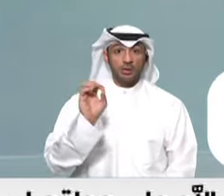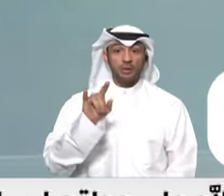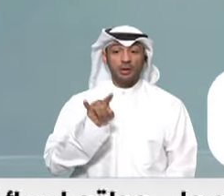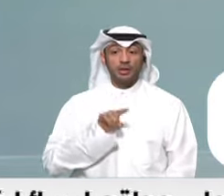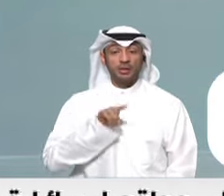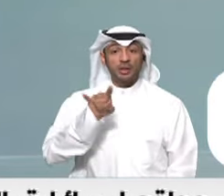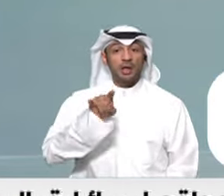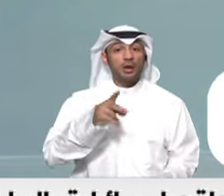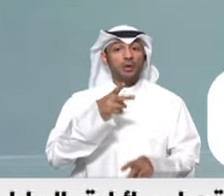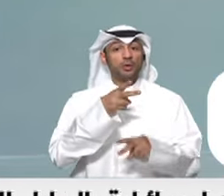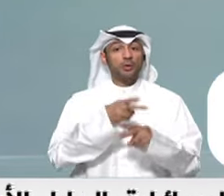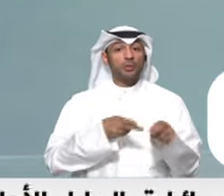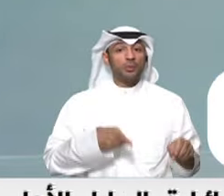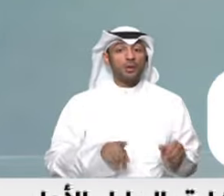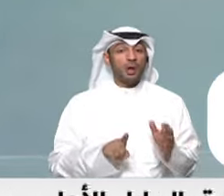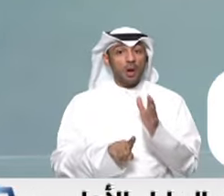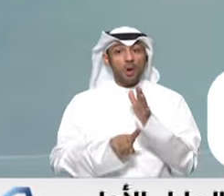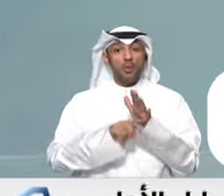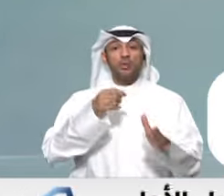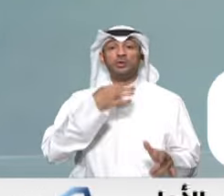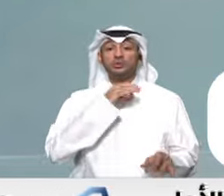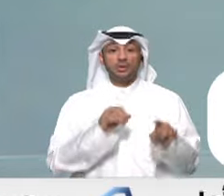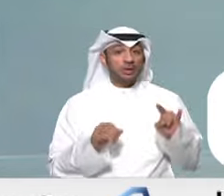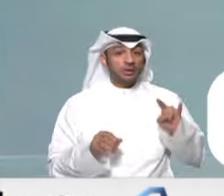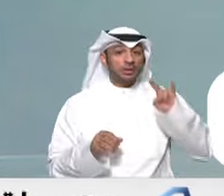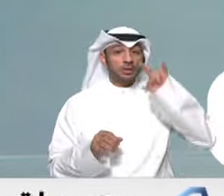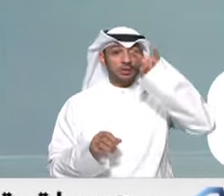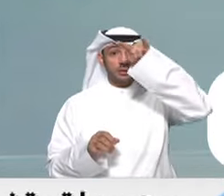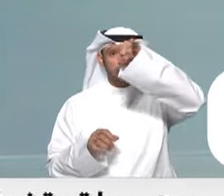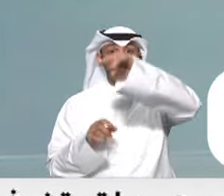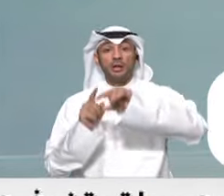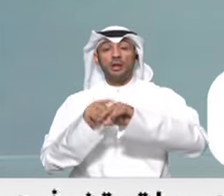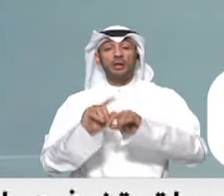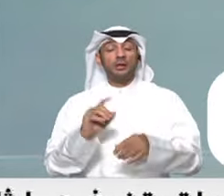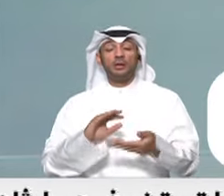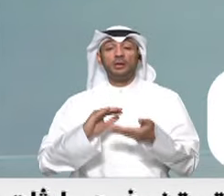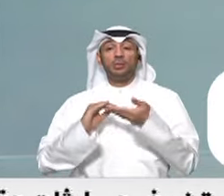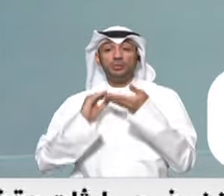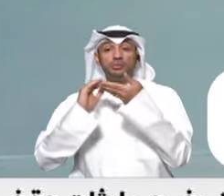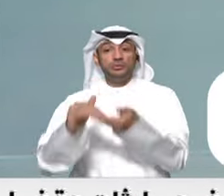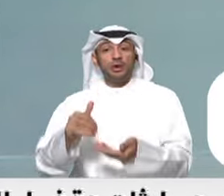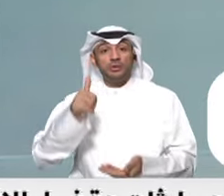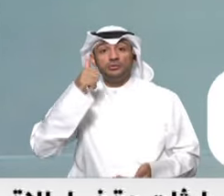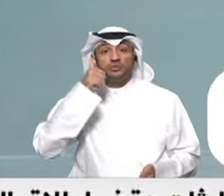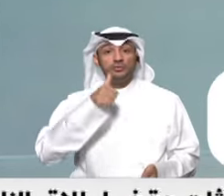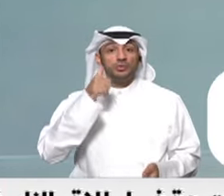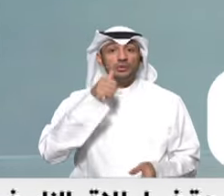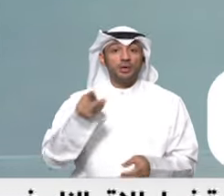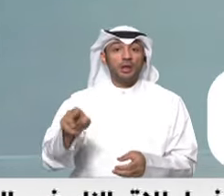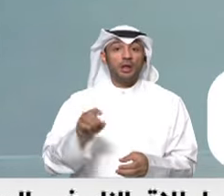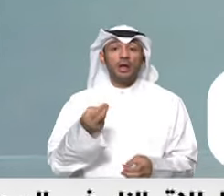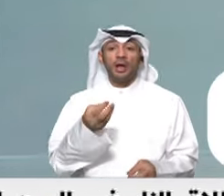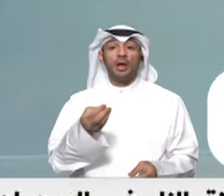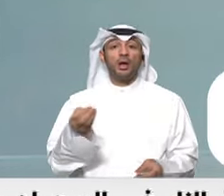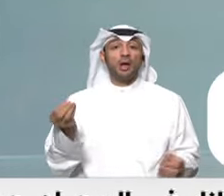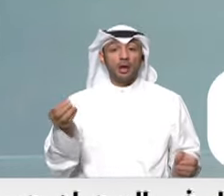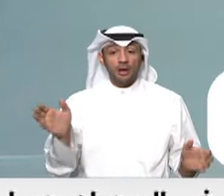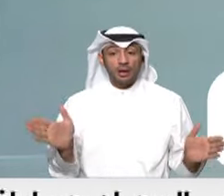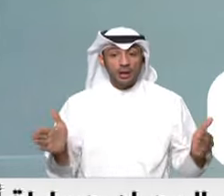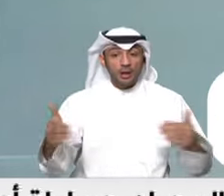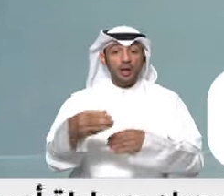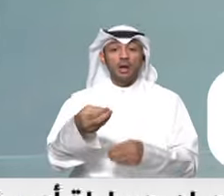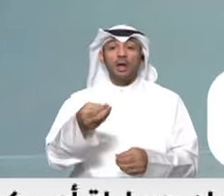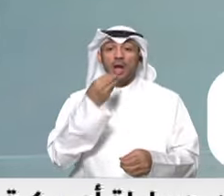المبارك الجوية أولى طائرات الجسر الجوي الكويتي الإنساني، وتحمل على متنها 10 أطنان من